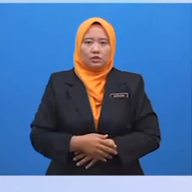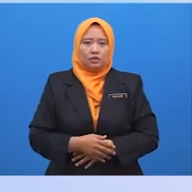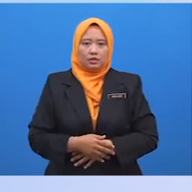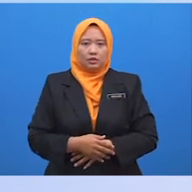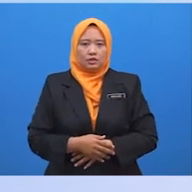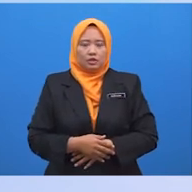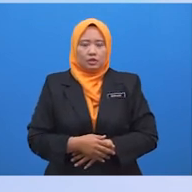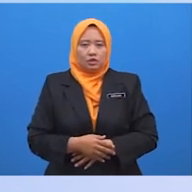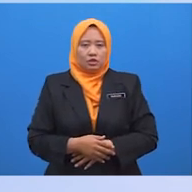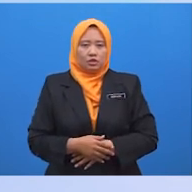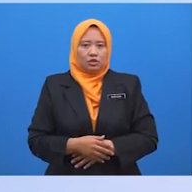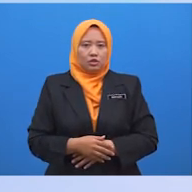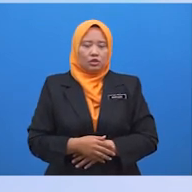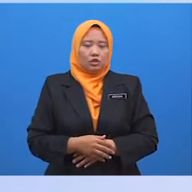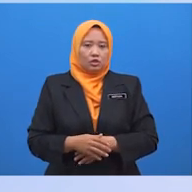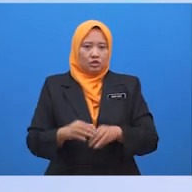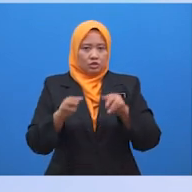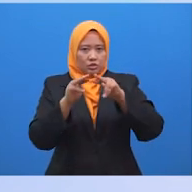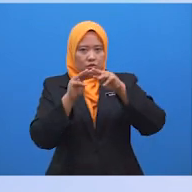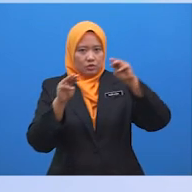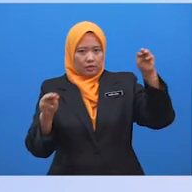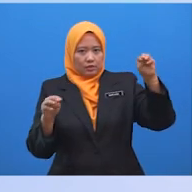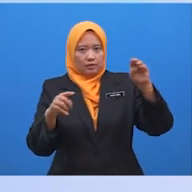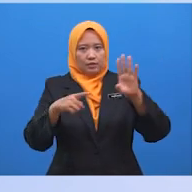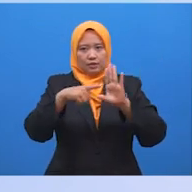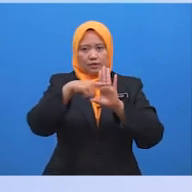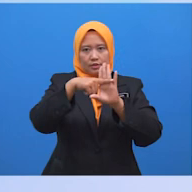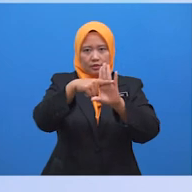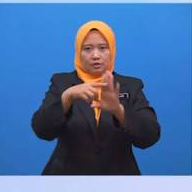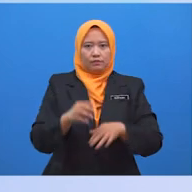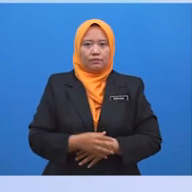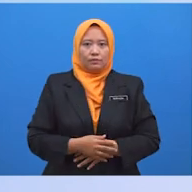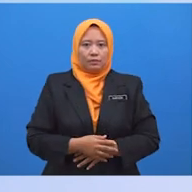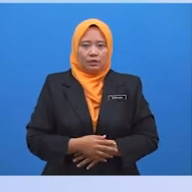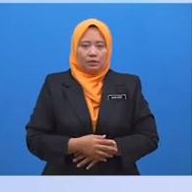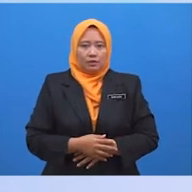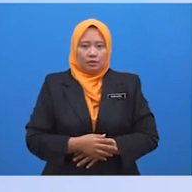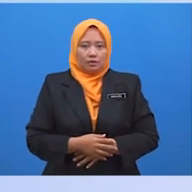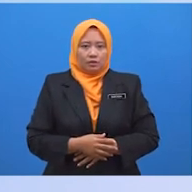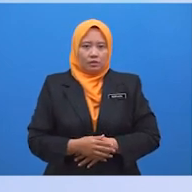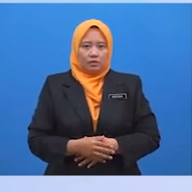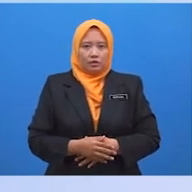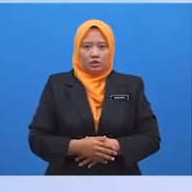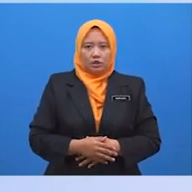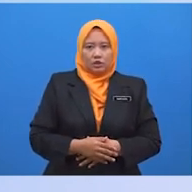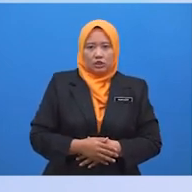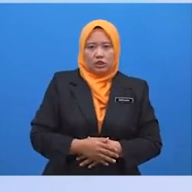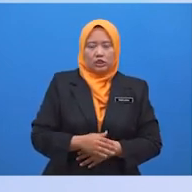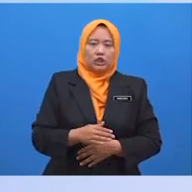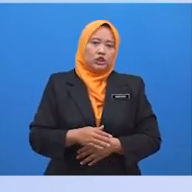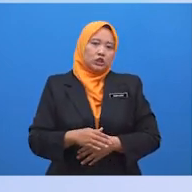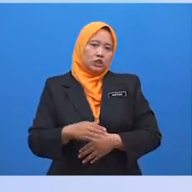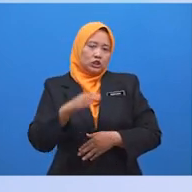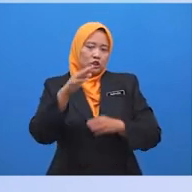lurus G1 dan G3 berkecerunan positif kerana condong ke arah kanan.